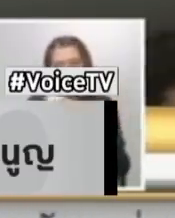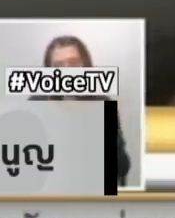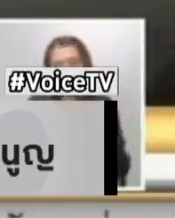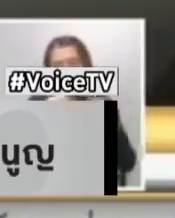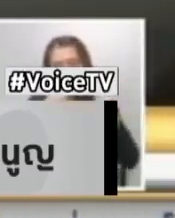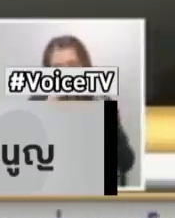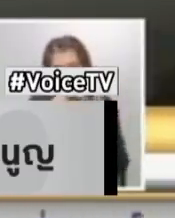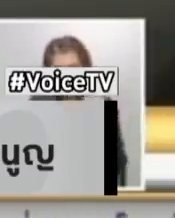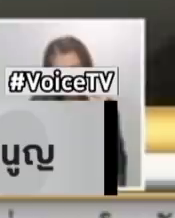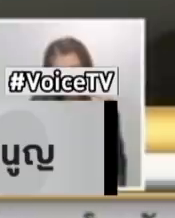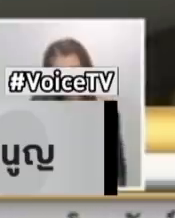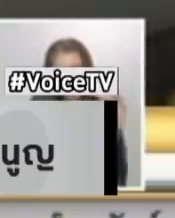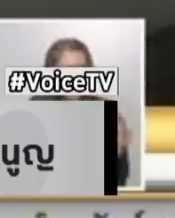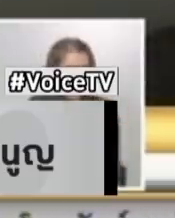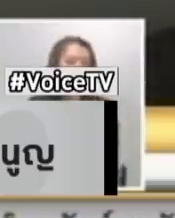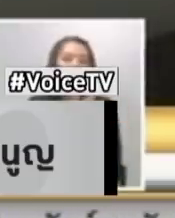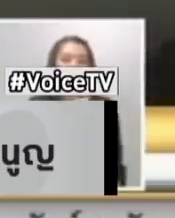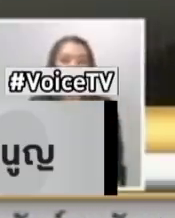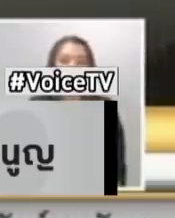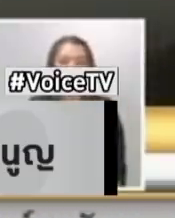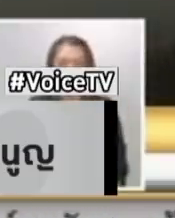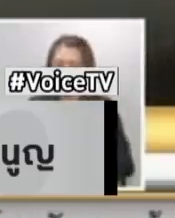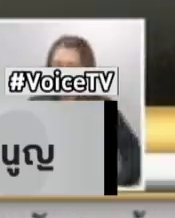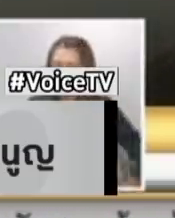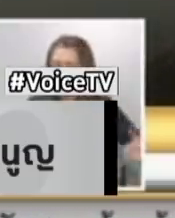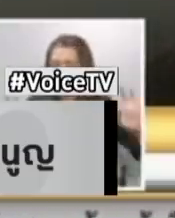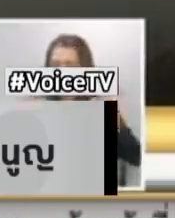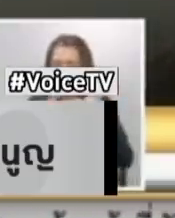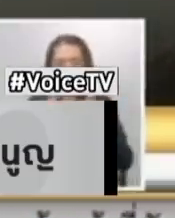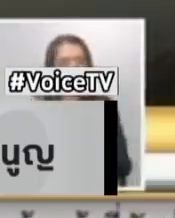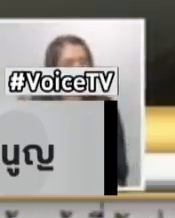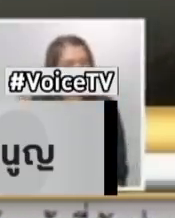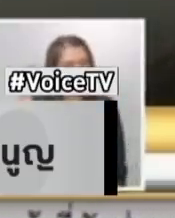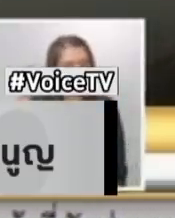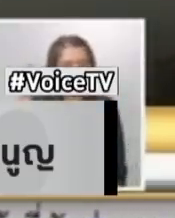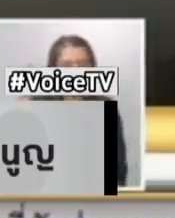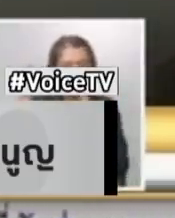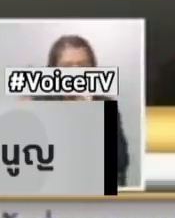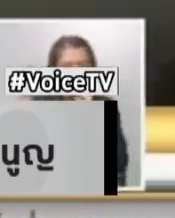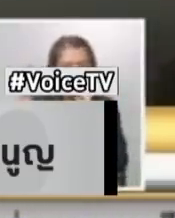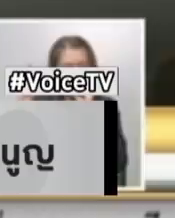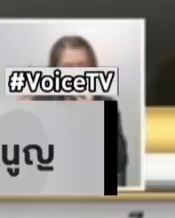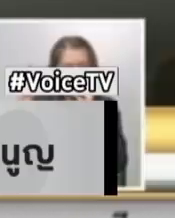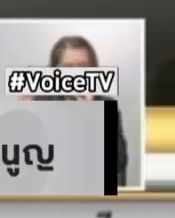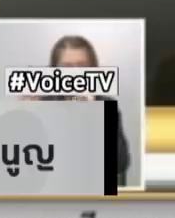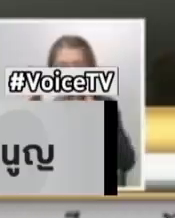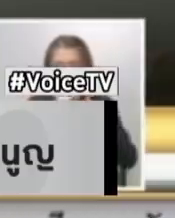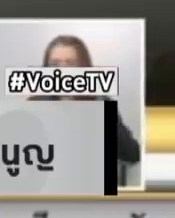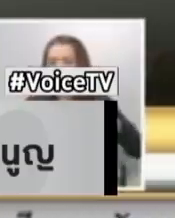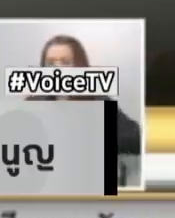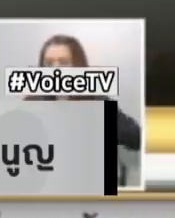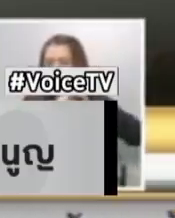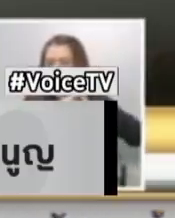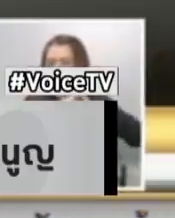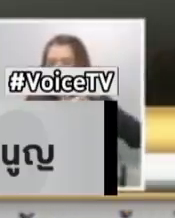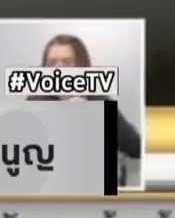คยเอามาอ่านแล้วครั้งหนึ่งนะคะบอกว่าเคยเขียนรายละเอียดขั้นตอนการถวายสัตว์ที่ถูกต้องเอาไว้เหตุใดจึงเกิดเหตุการณ์เช่นนี้กับ